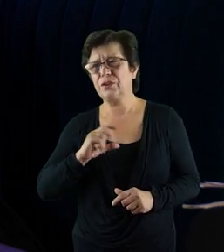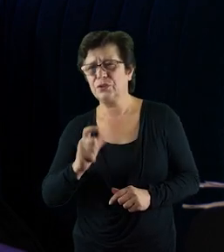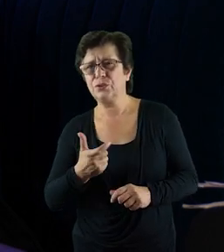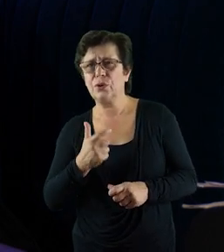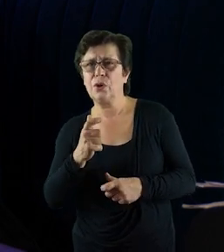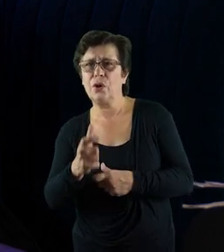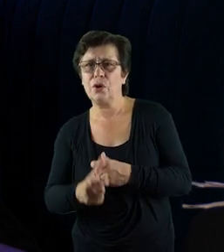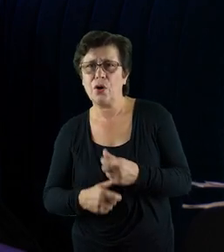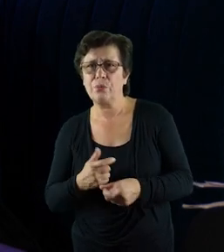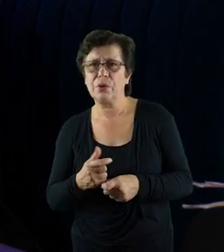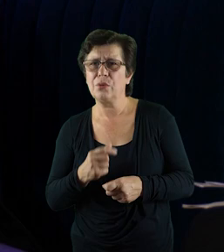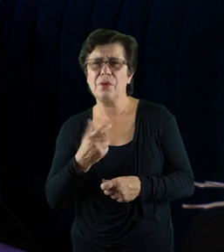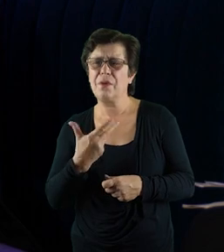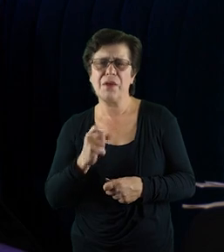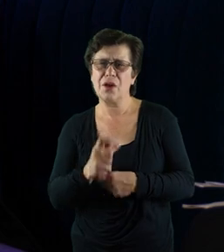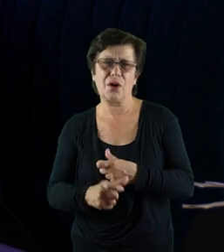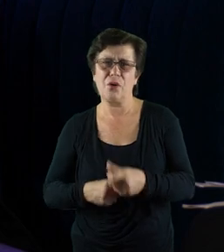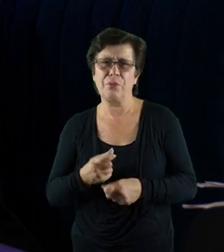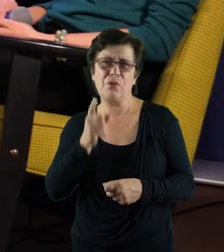robił koniunkturalnie.